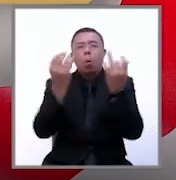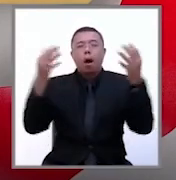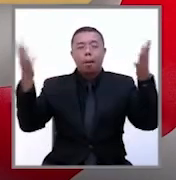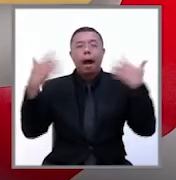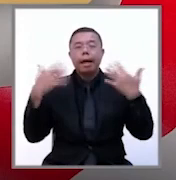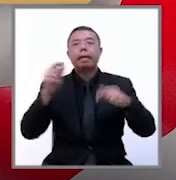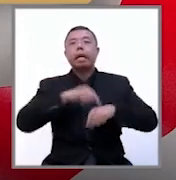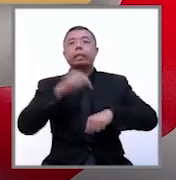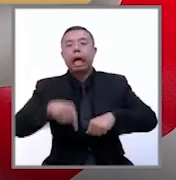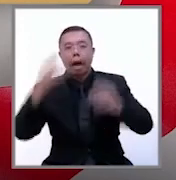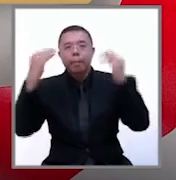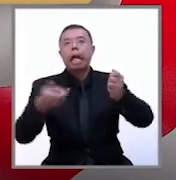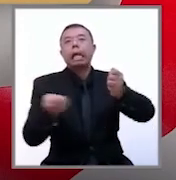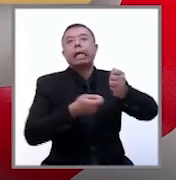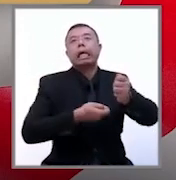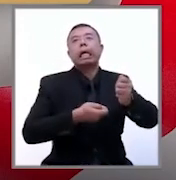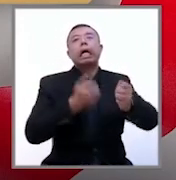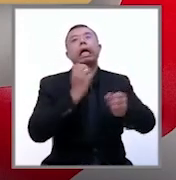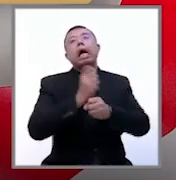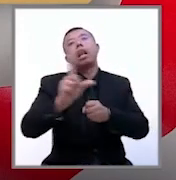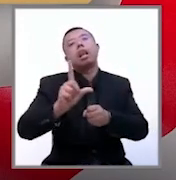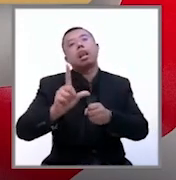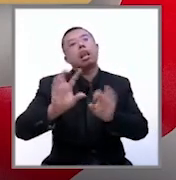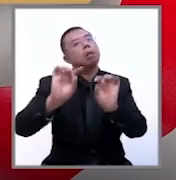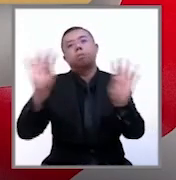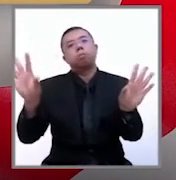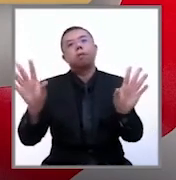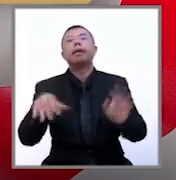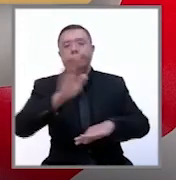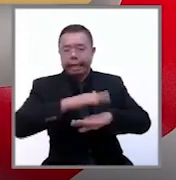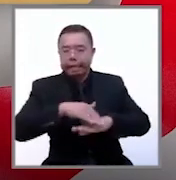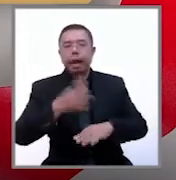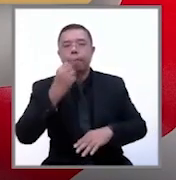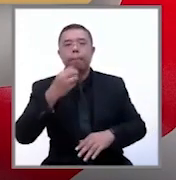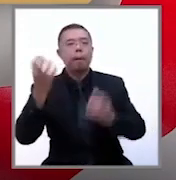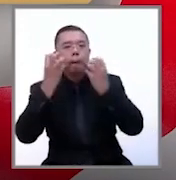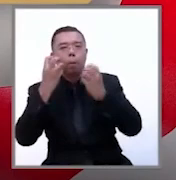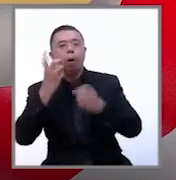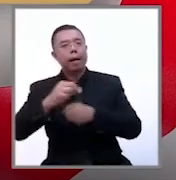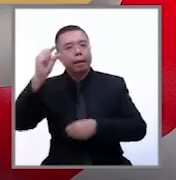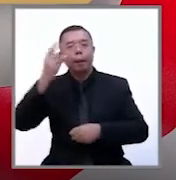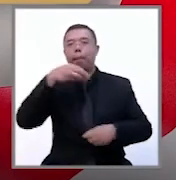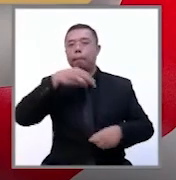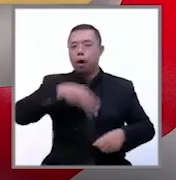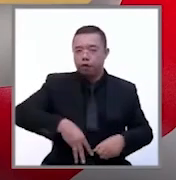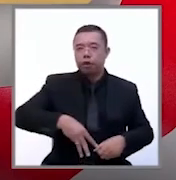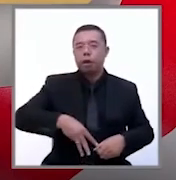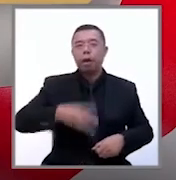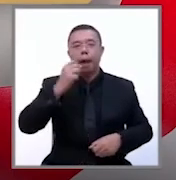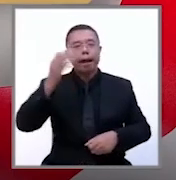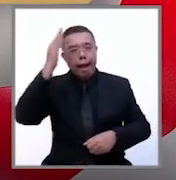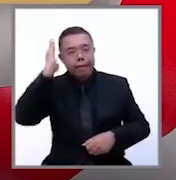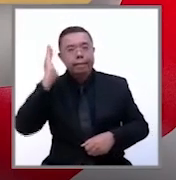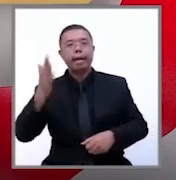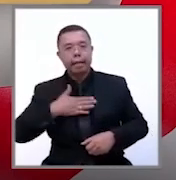petani kita gagal panen gagal tanam dan seterusnya menjadi masalah Saya hanya mengajak Pak Prabowo pak Gibran Pak Mahfud Pak